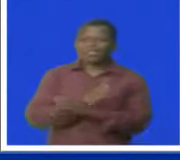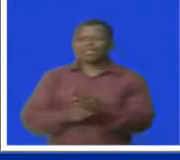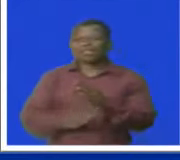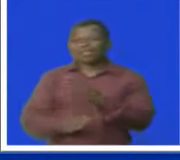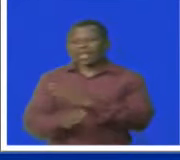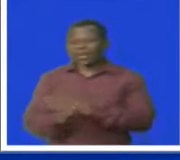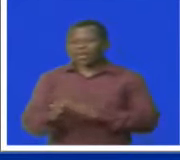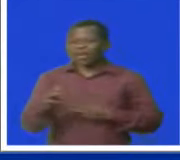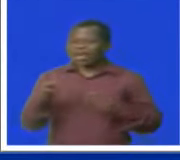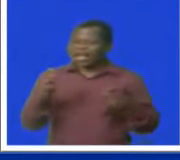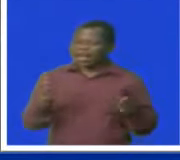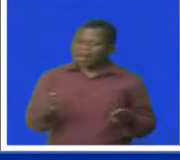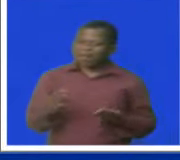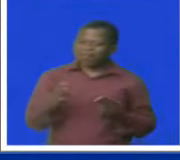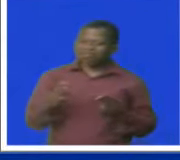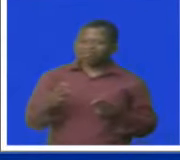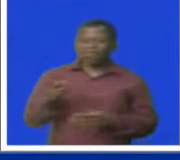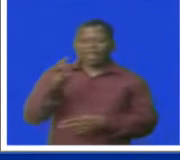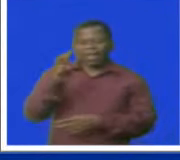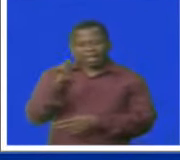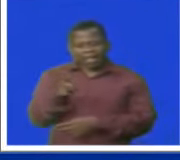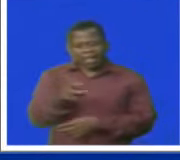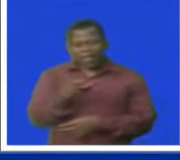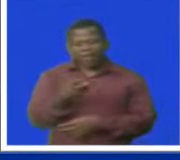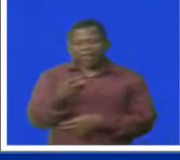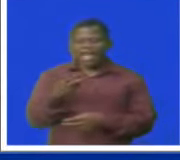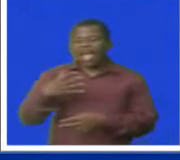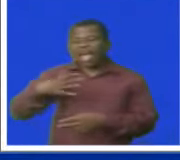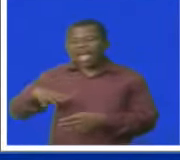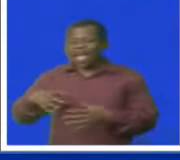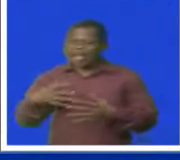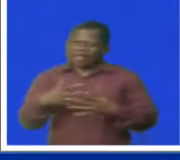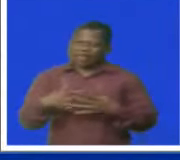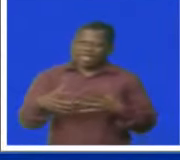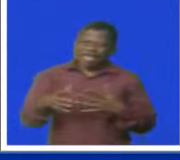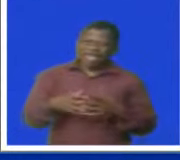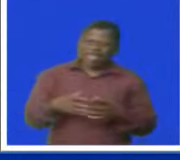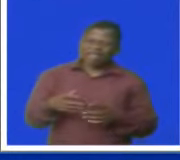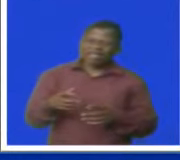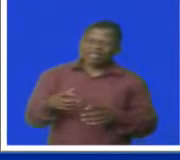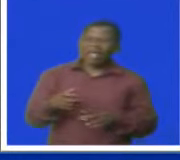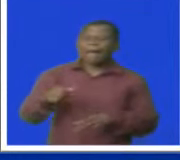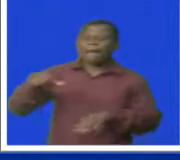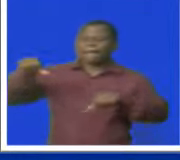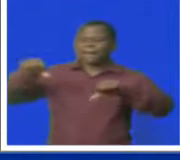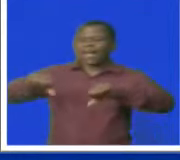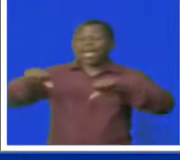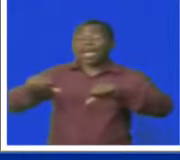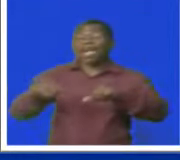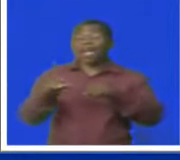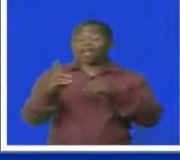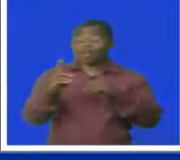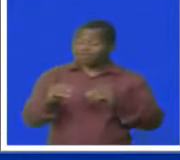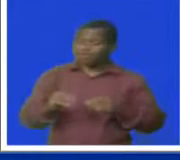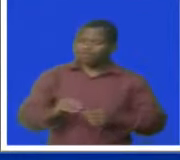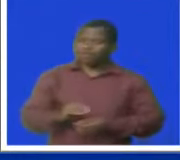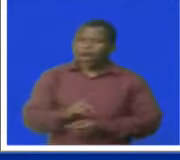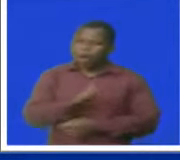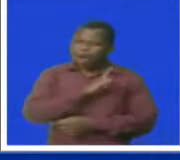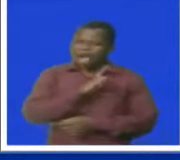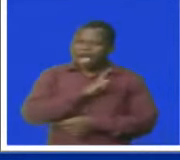bavdlwengula babentise tonke tigala letentiwa abantu kubantu labakhanza lokho ukuthi abanabani